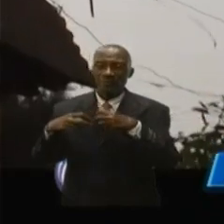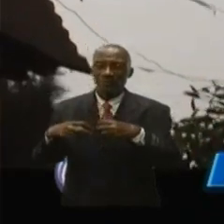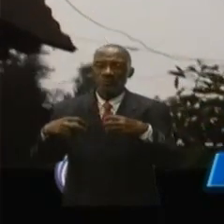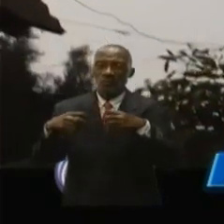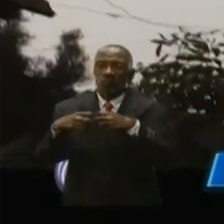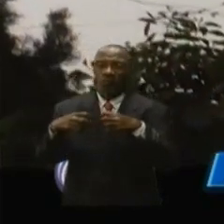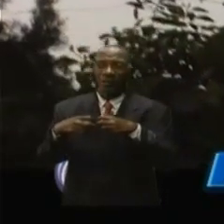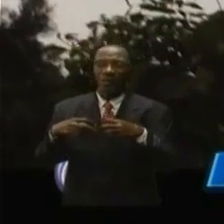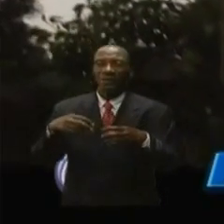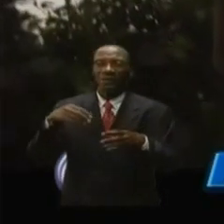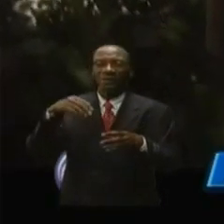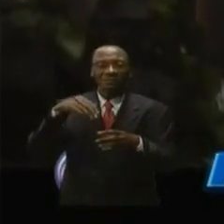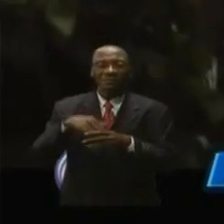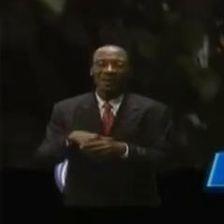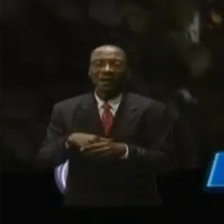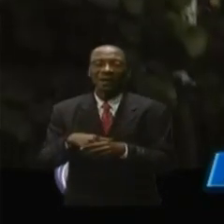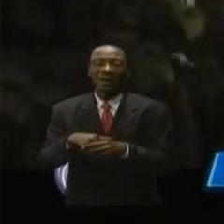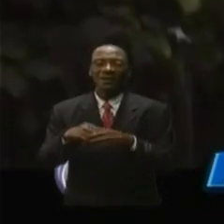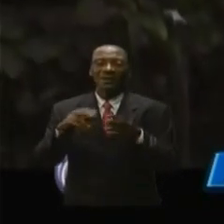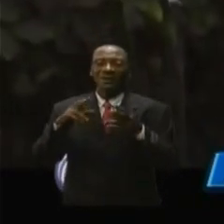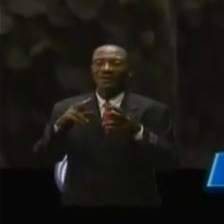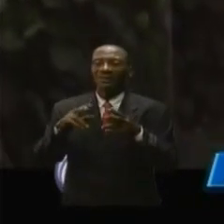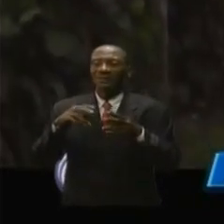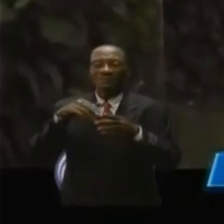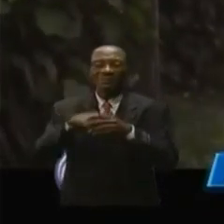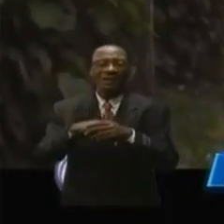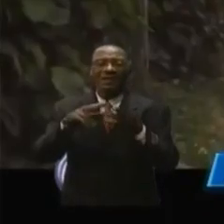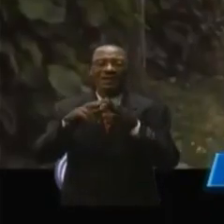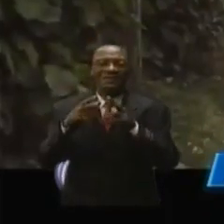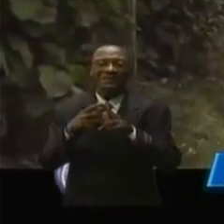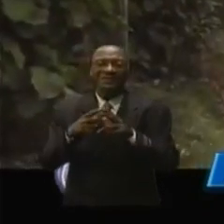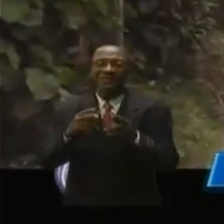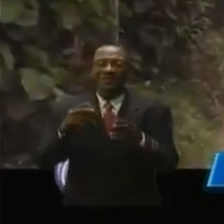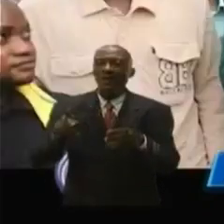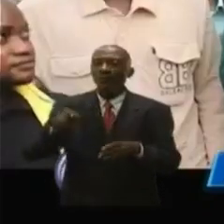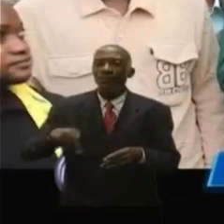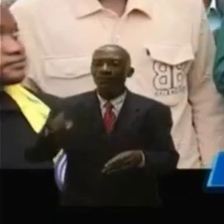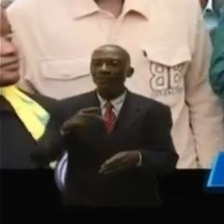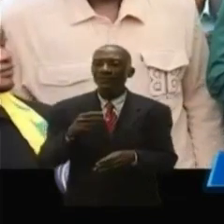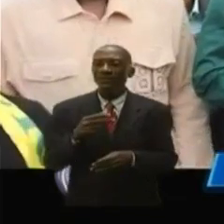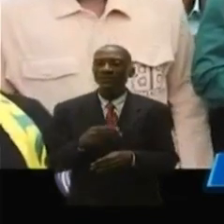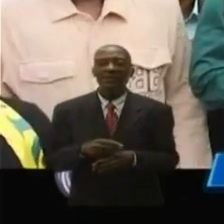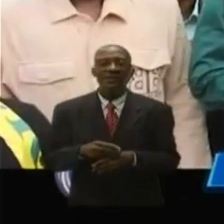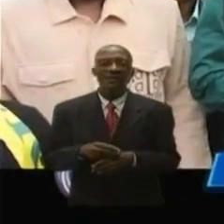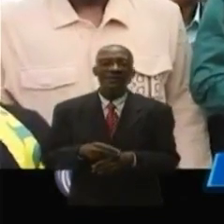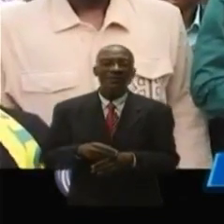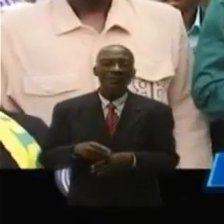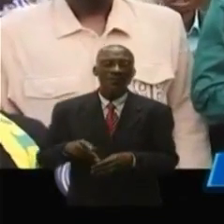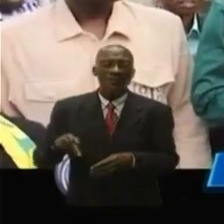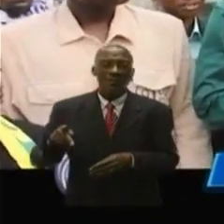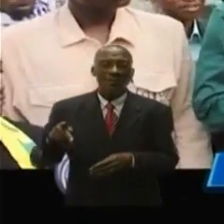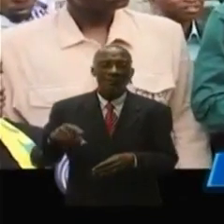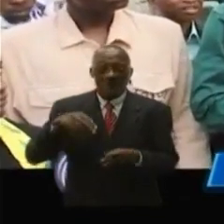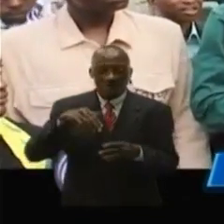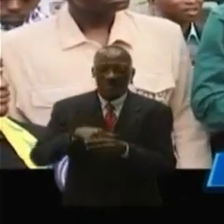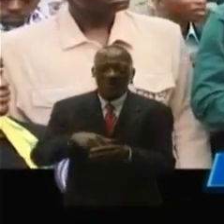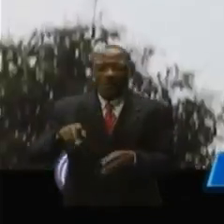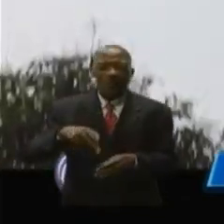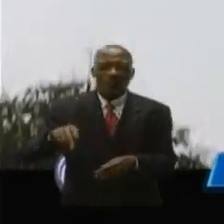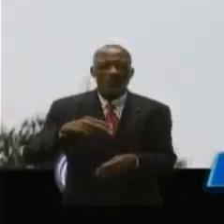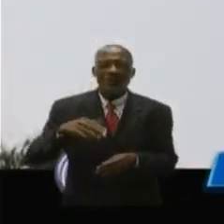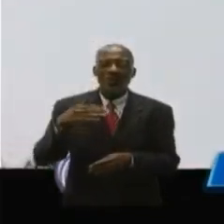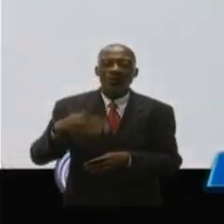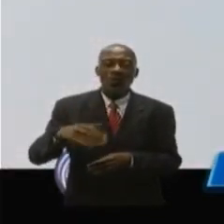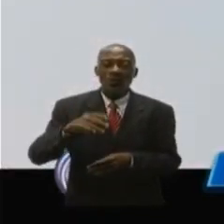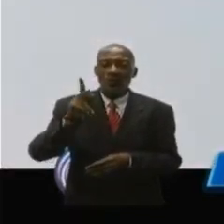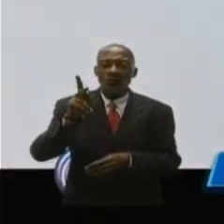plusieurs avenues de ces quartiers pour faciliter un accès à toute personne. Un geste de Joseph Mwina Kangebeni, président de Kwango Biso.